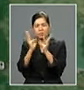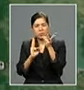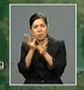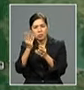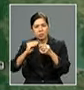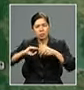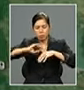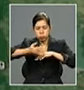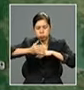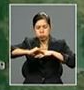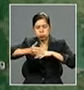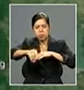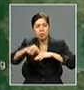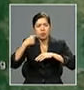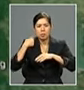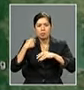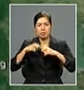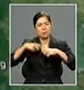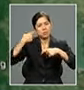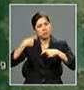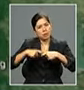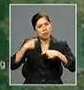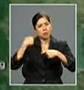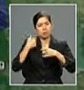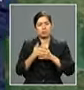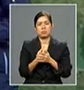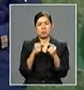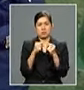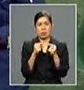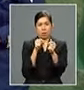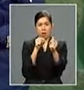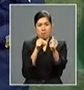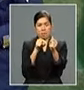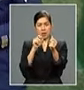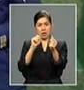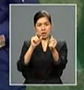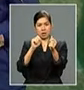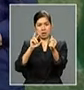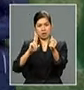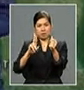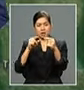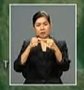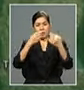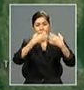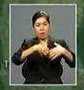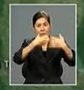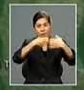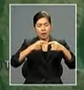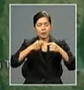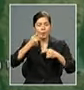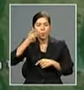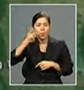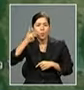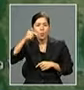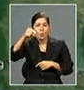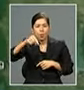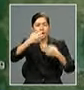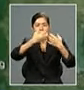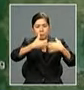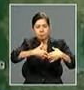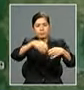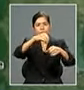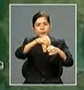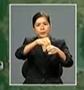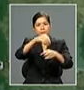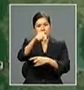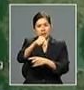ที่เกิดขึ้นอยู่ในณขณะนี้นะครับเพื่อที่จะมาที่อำเภอศรีเทพที่ตั้งของโรงงานน้ำตาลนะครับเรามาดูภาพกันสักหน่อยนะครับว่าเหตุการณ์จริงนั้นห